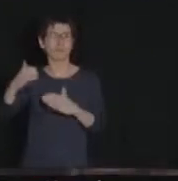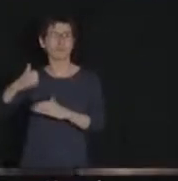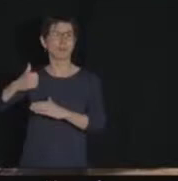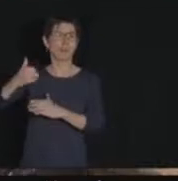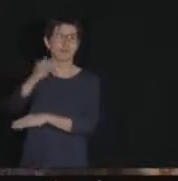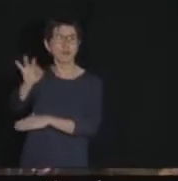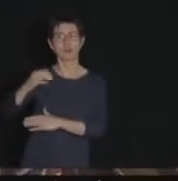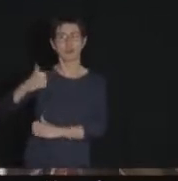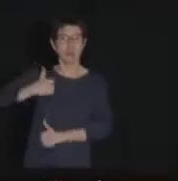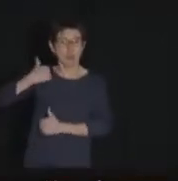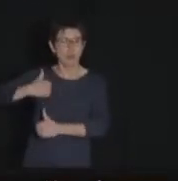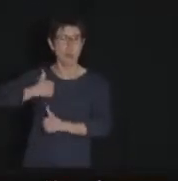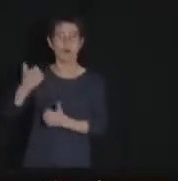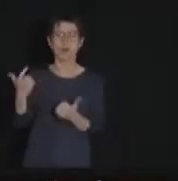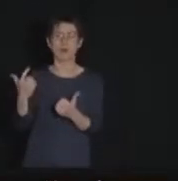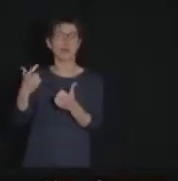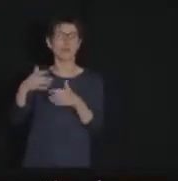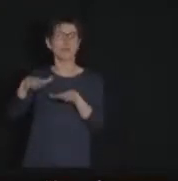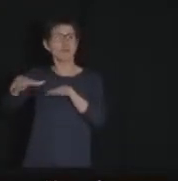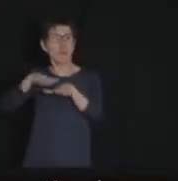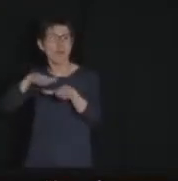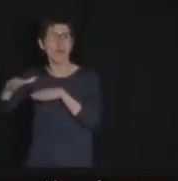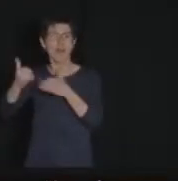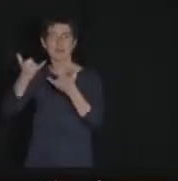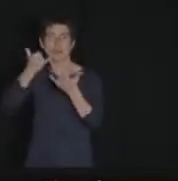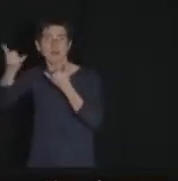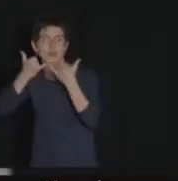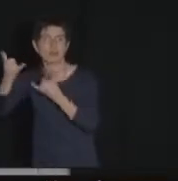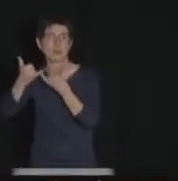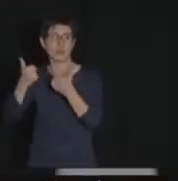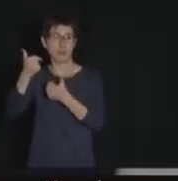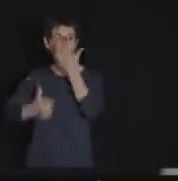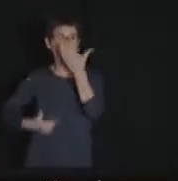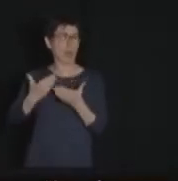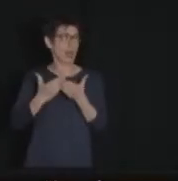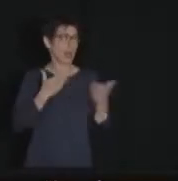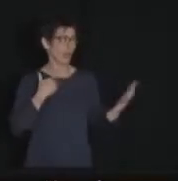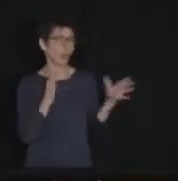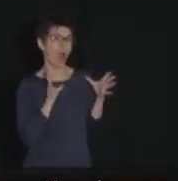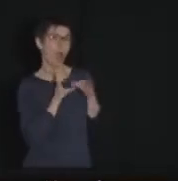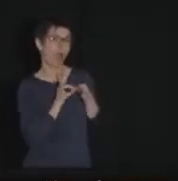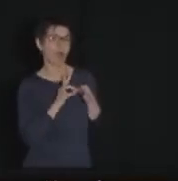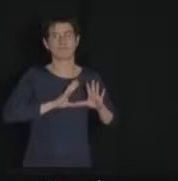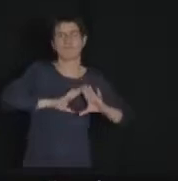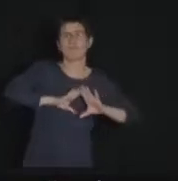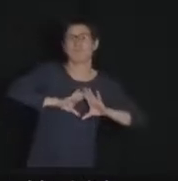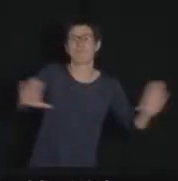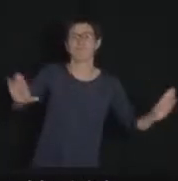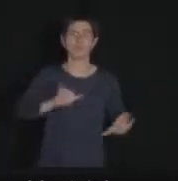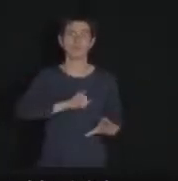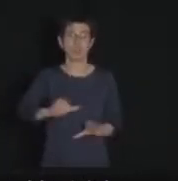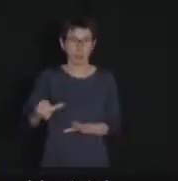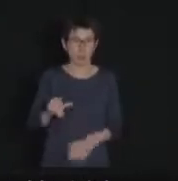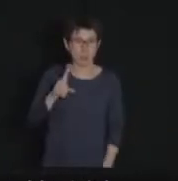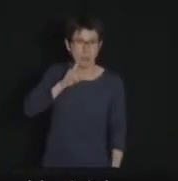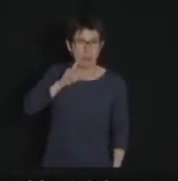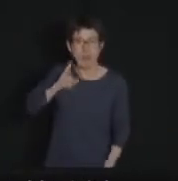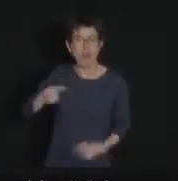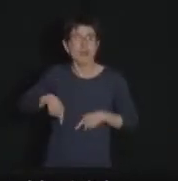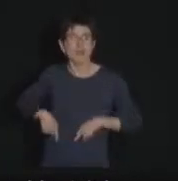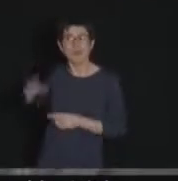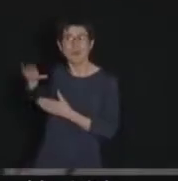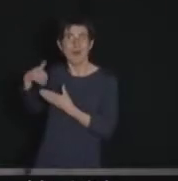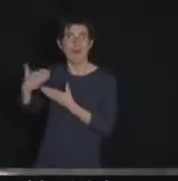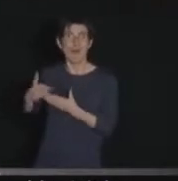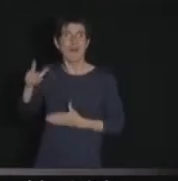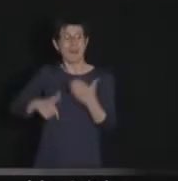France, c'est-à-dire ni dans ses armements, ni dans aucun de ses moyens de télécommunication, puisque ce gouvernement a été assez absurde pour confier à